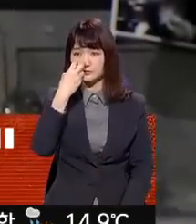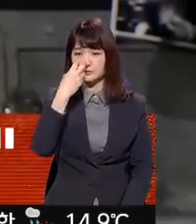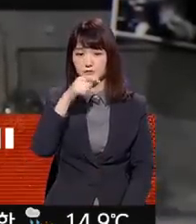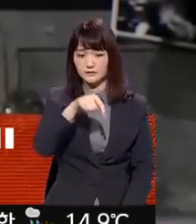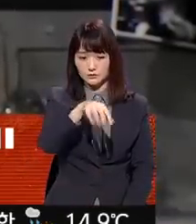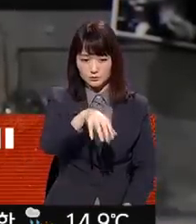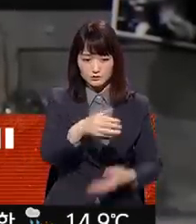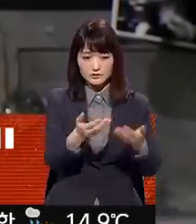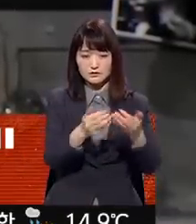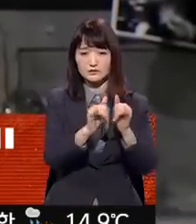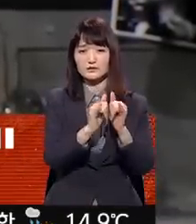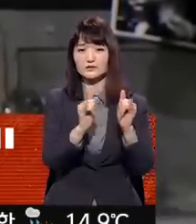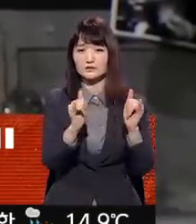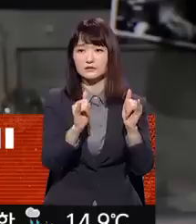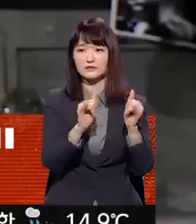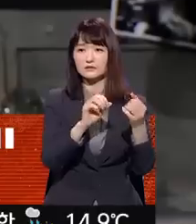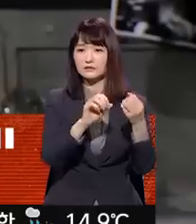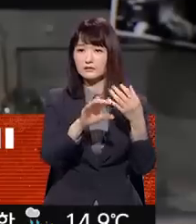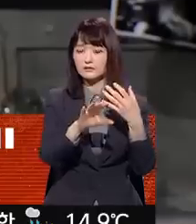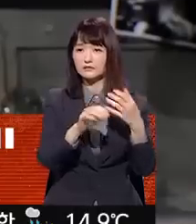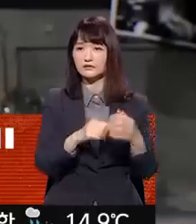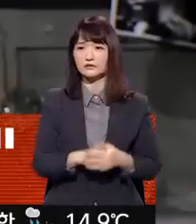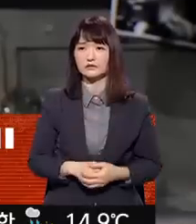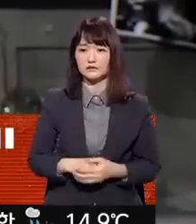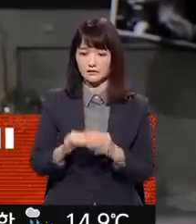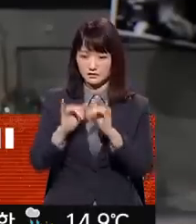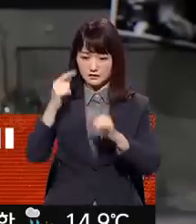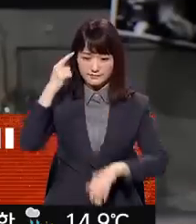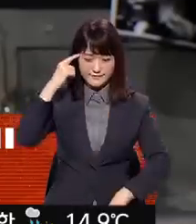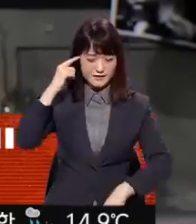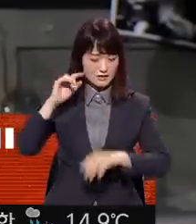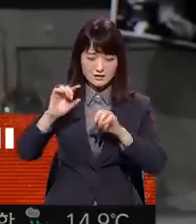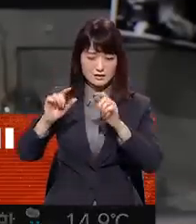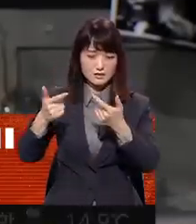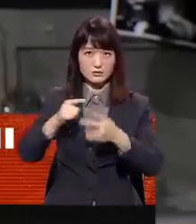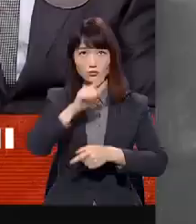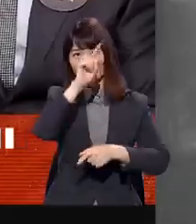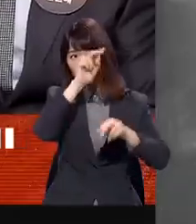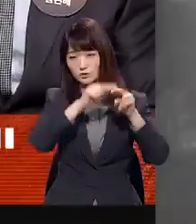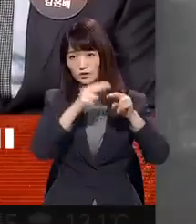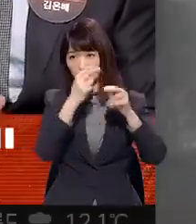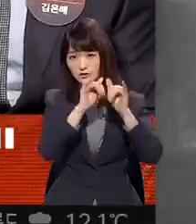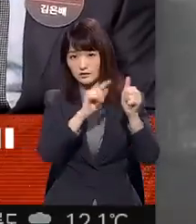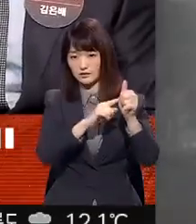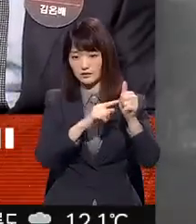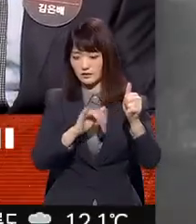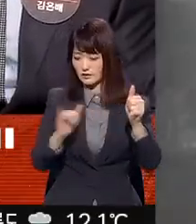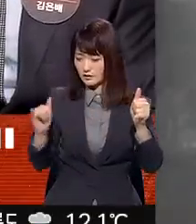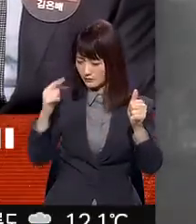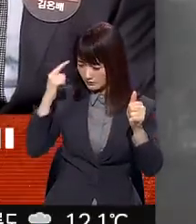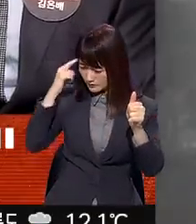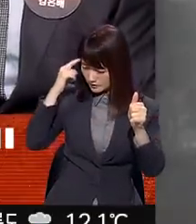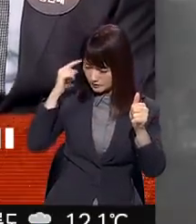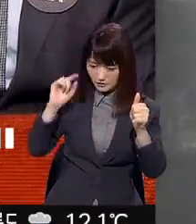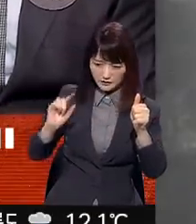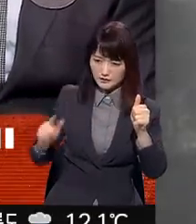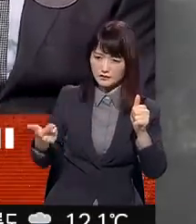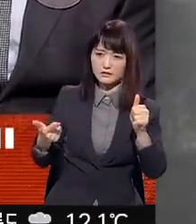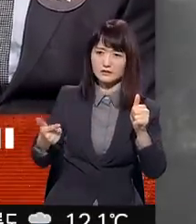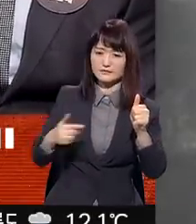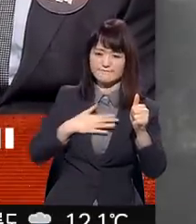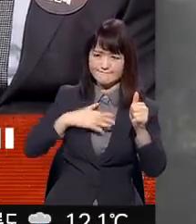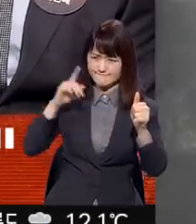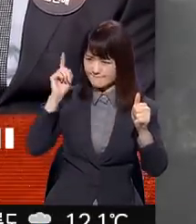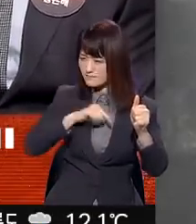있던 직원들이 뭐라고 하냐면 이 벌레라는 거 사람 취급을 안 한 거지 않습니까? 그러니까 상급관리자가 사람 취급을 안 하는구나 하질 않는구나 굉장히